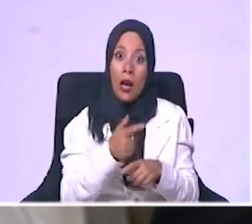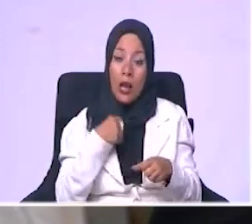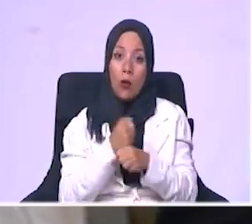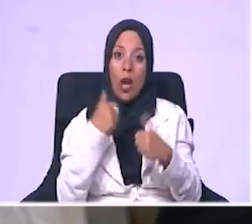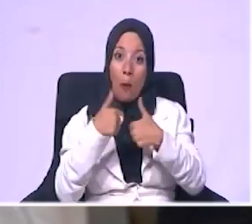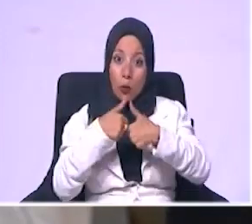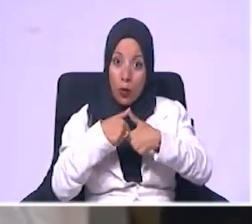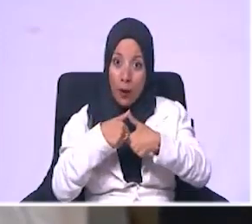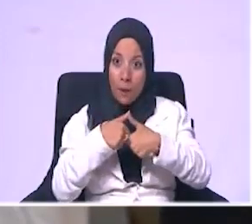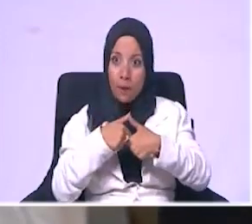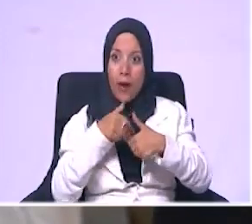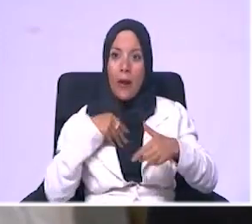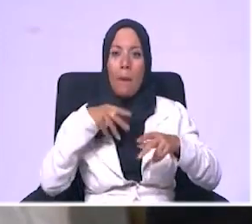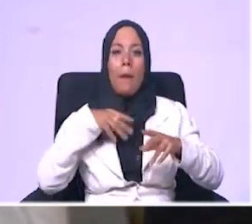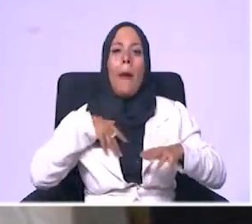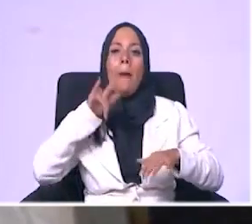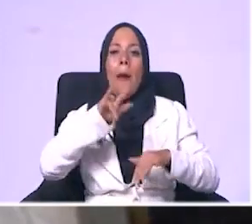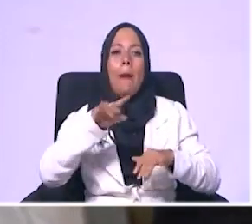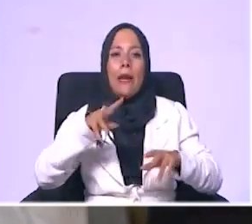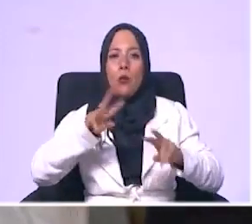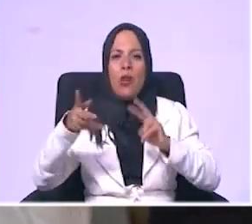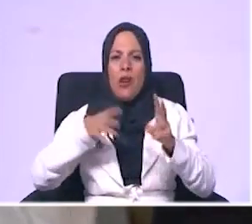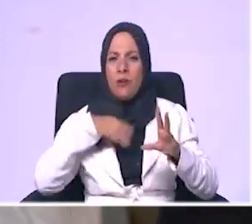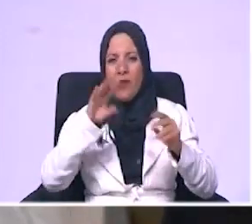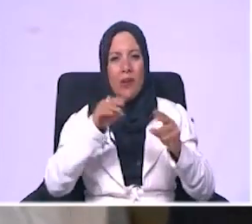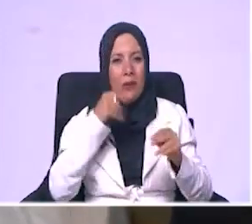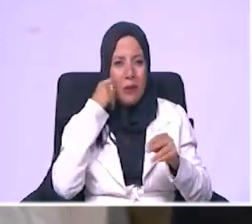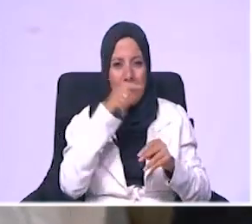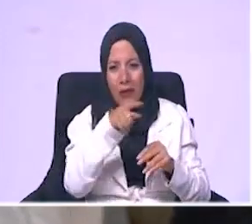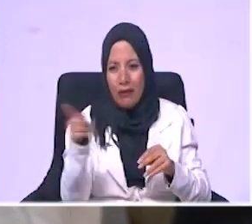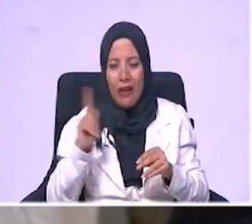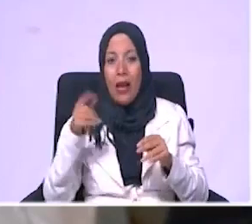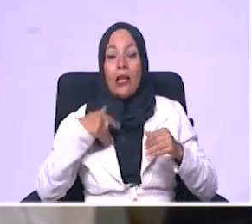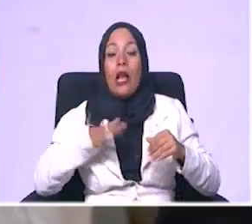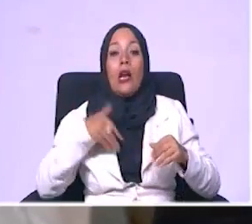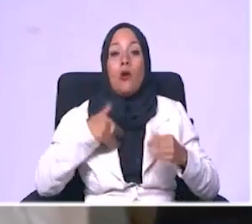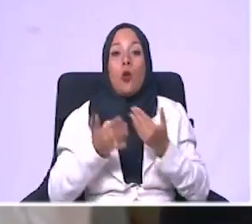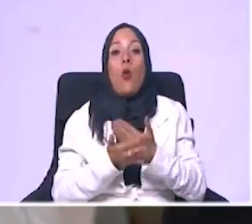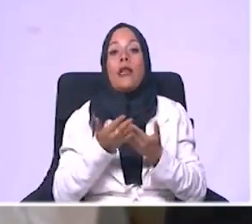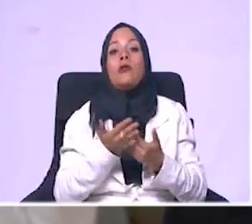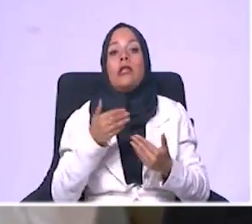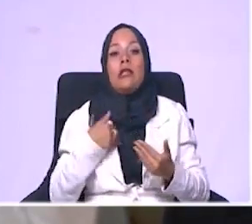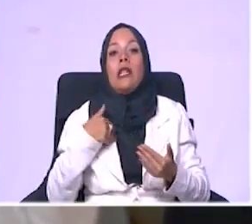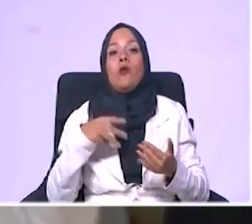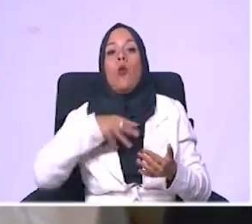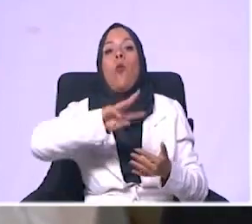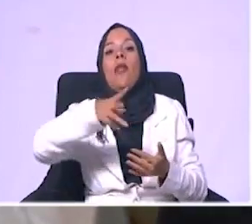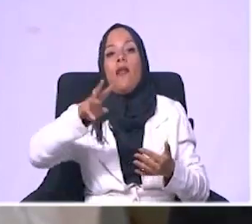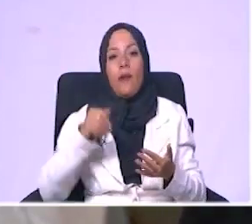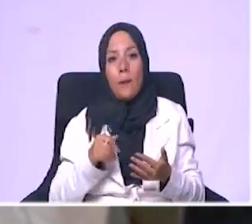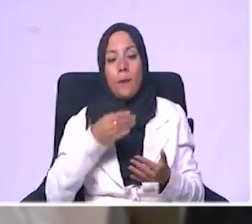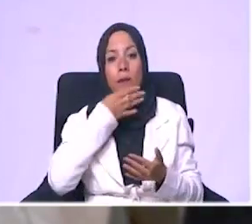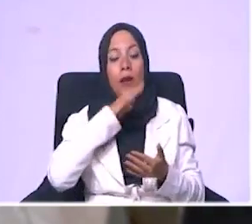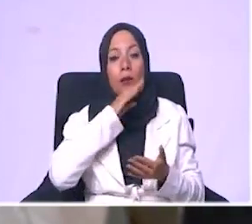بحب في الحاجات المختلفه مش بحب ابقى تقليديه عمري يعني الحمد لله الحمد لله قد يعني